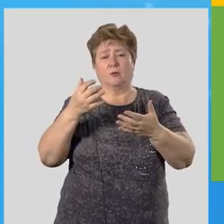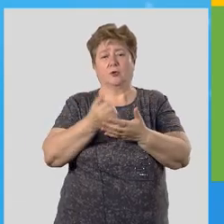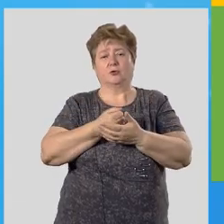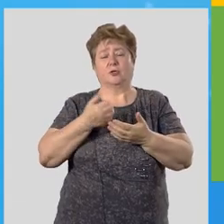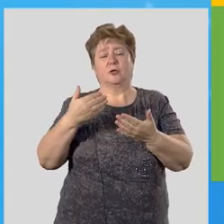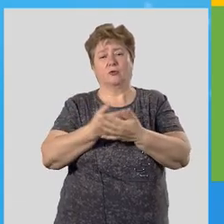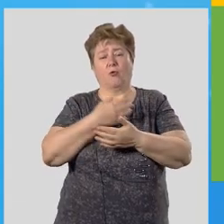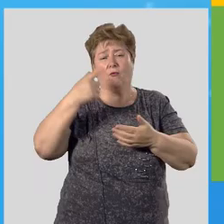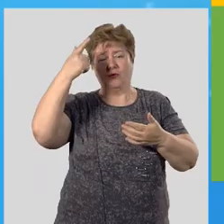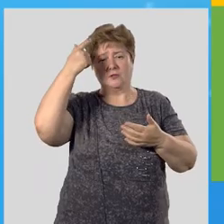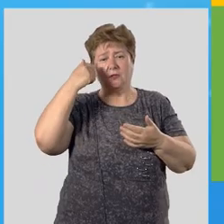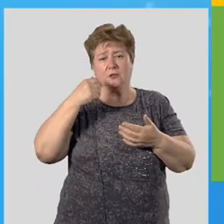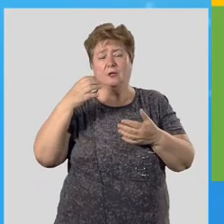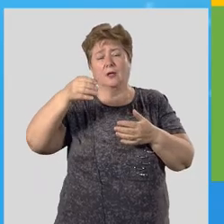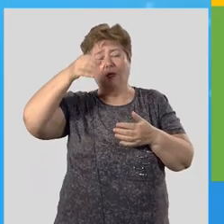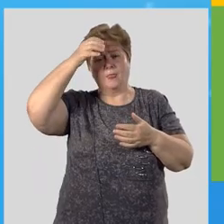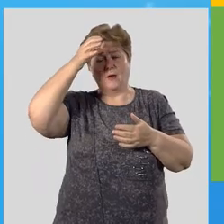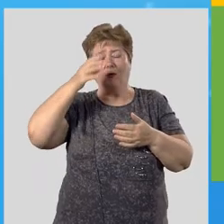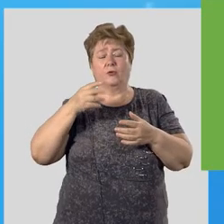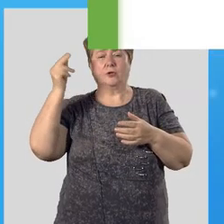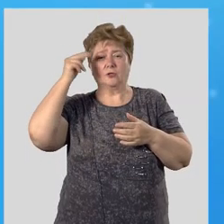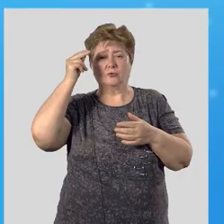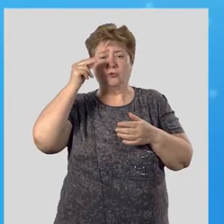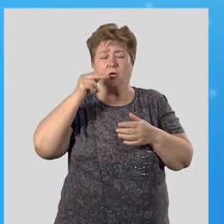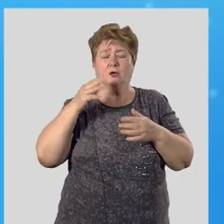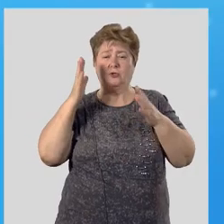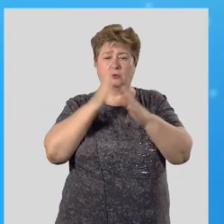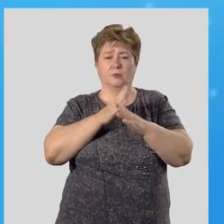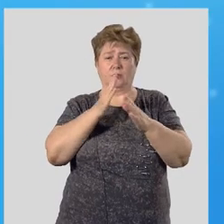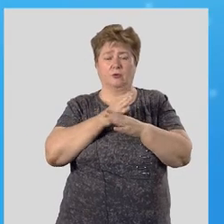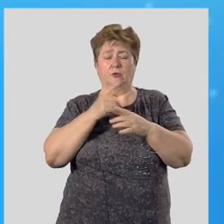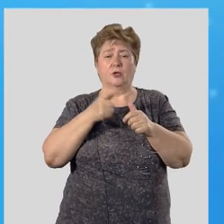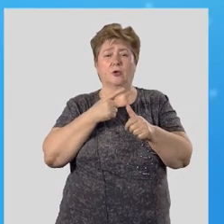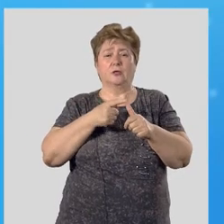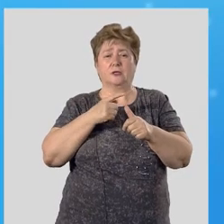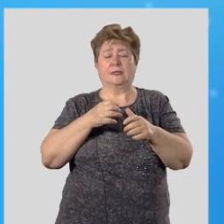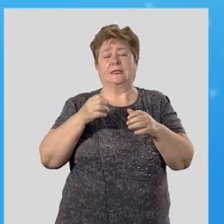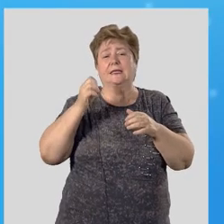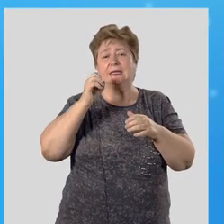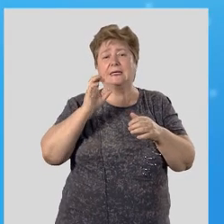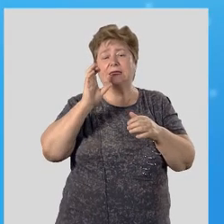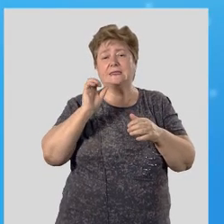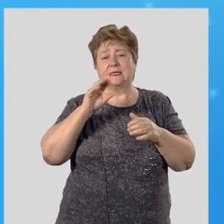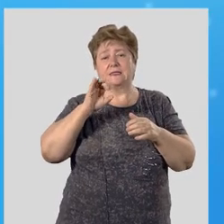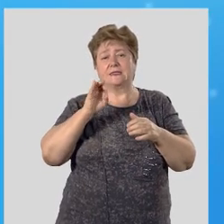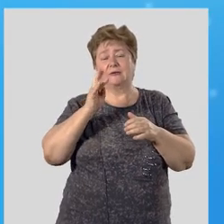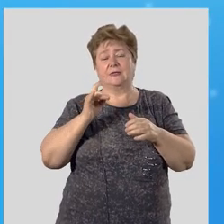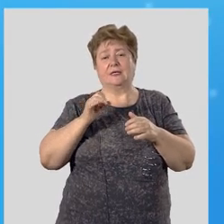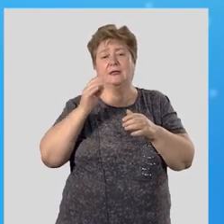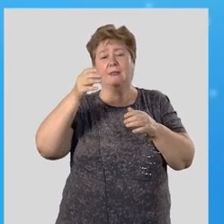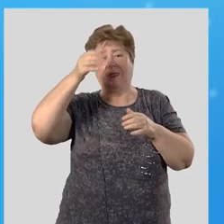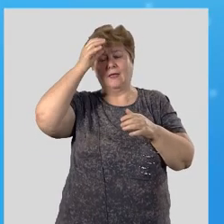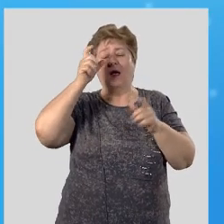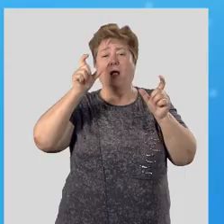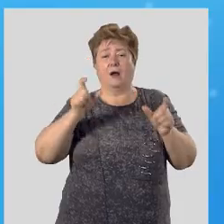новые знания. Науки, изучающие природу, называют естественными науками.